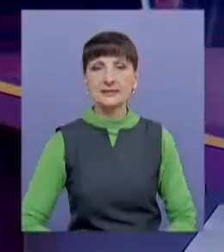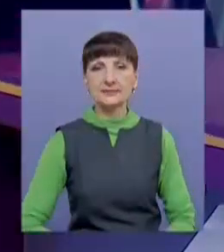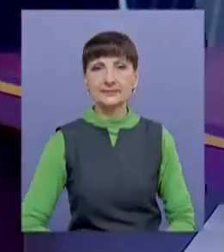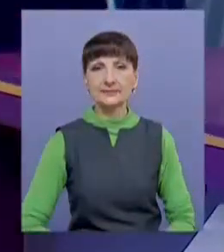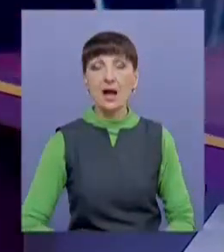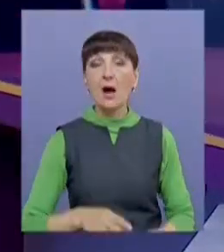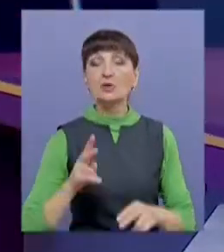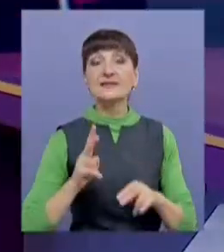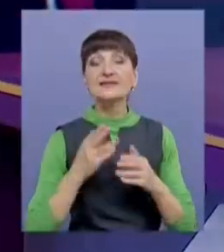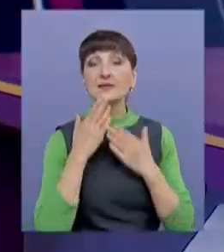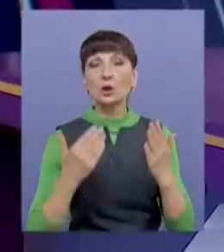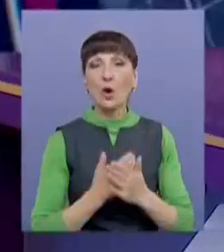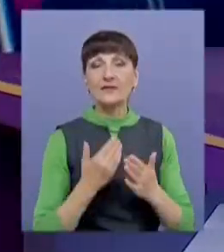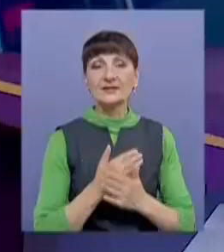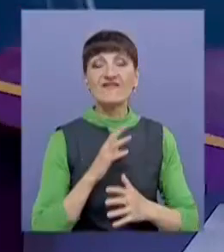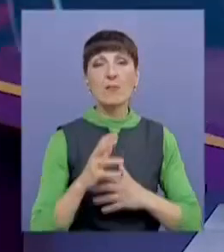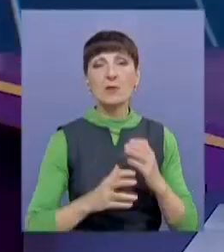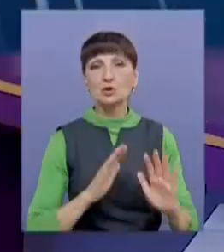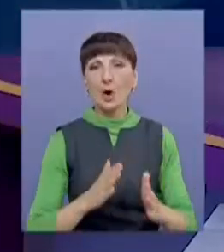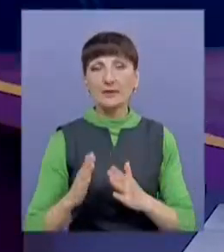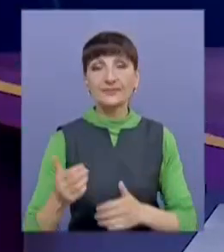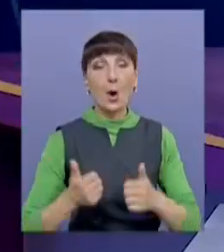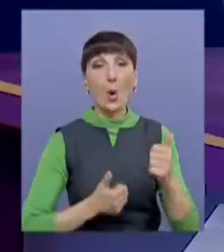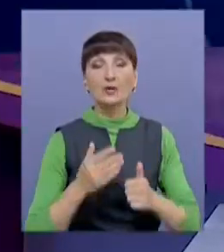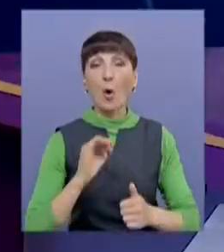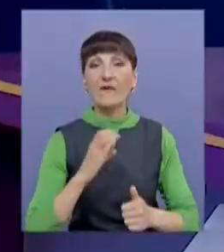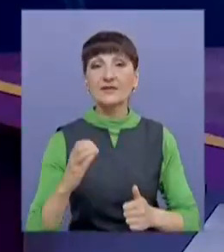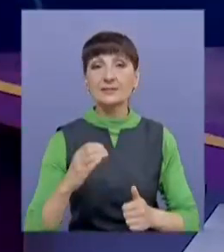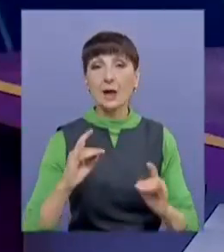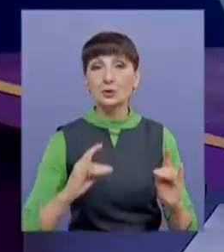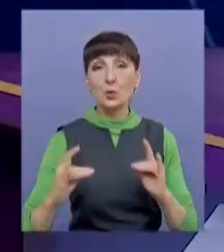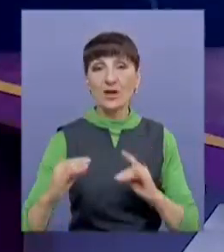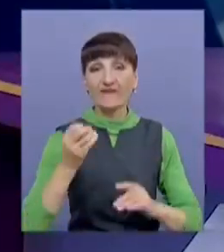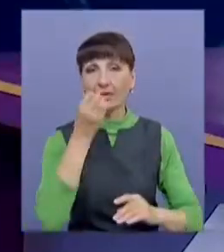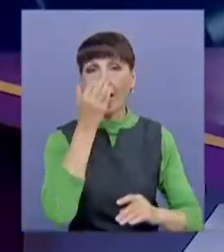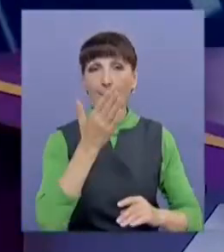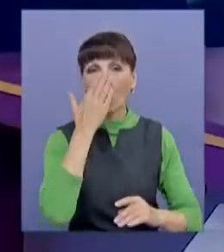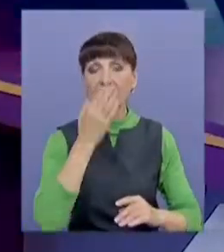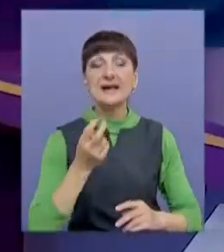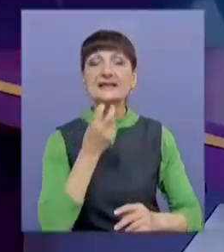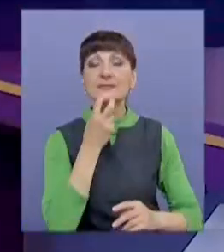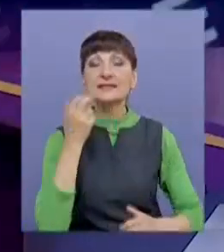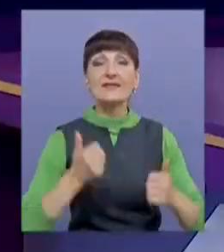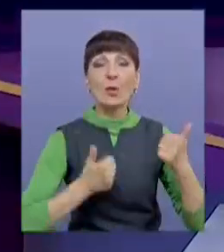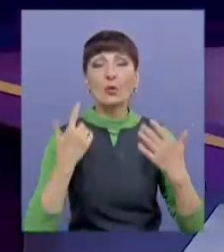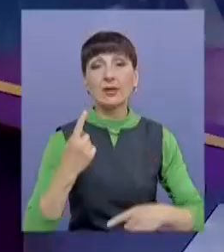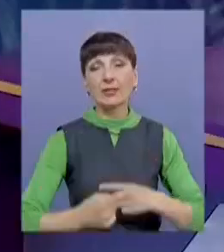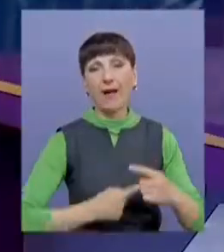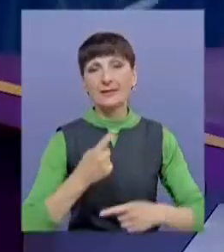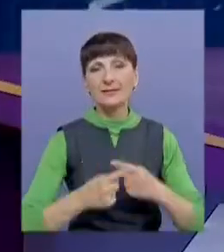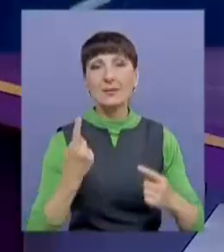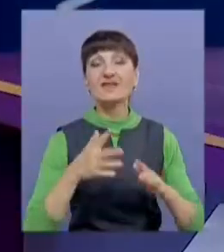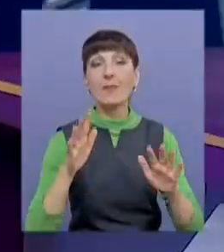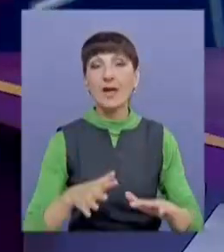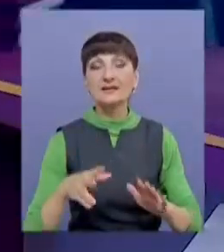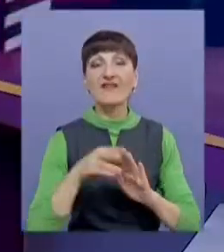В завершении выпуска о событиях в мире. Гонки на офисных стульях устроили в Японии. Забавные состязания стали уже традицией. Первое место